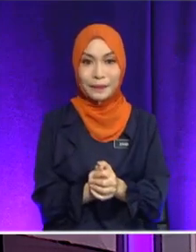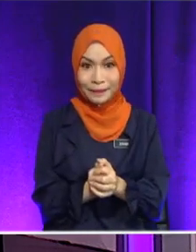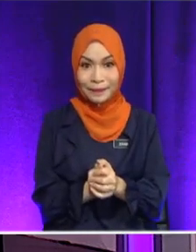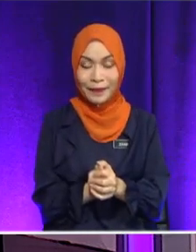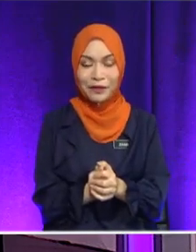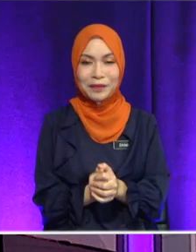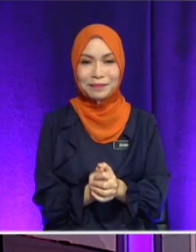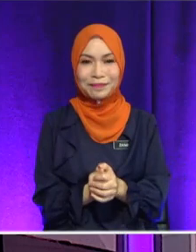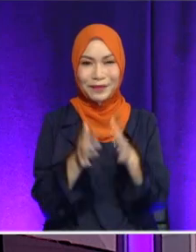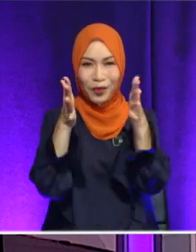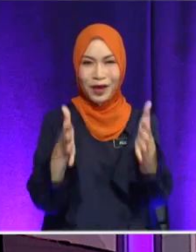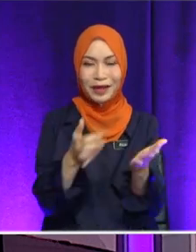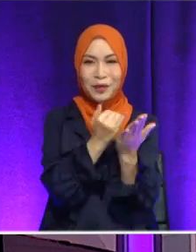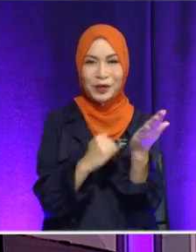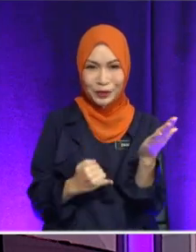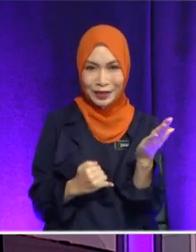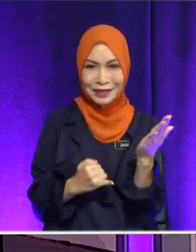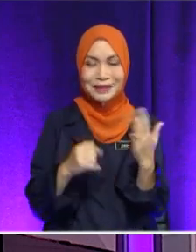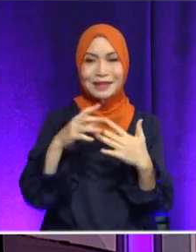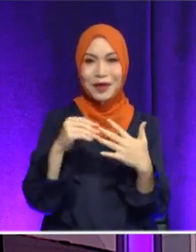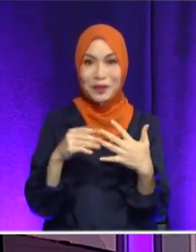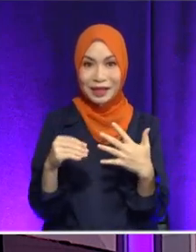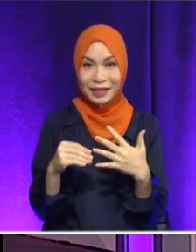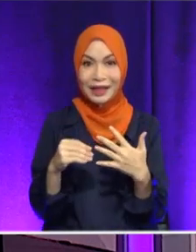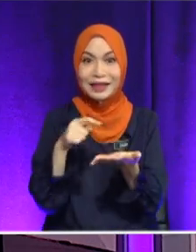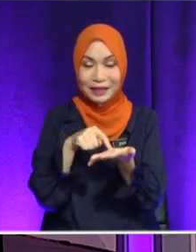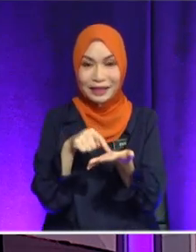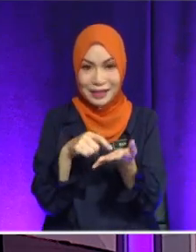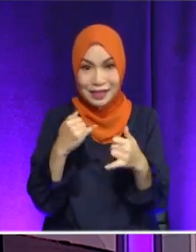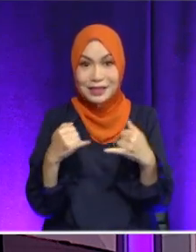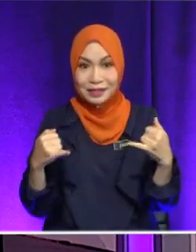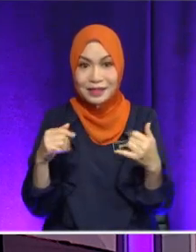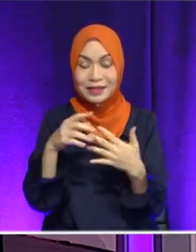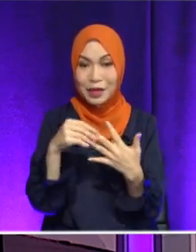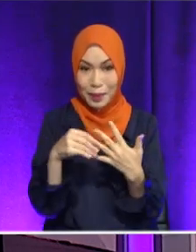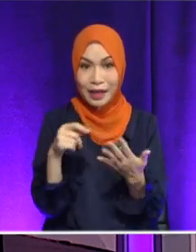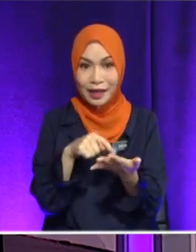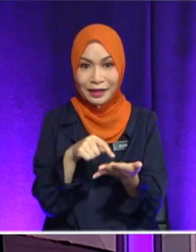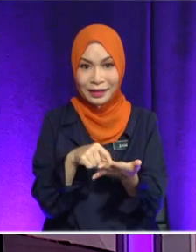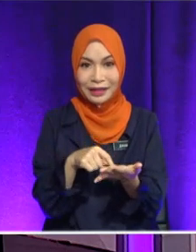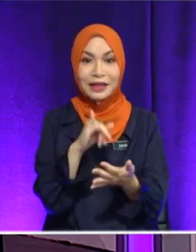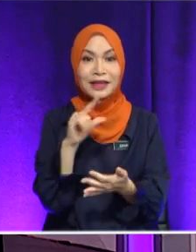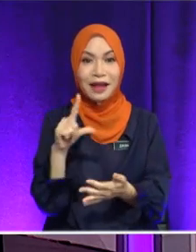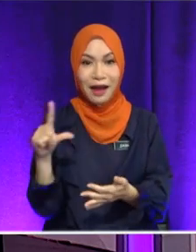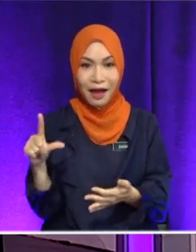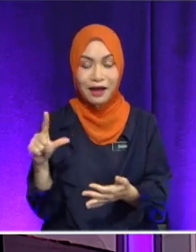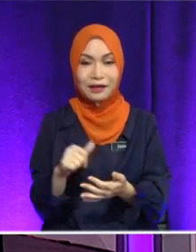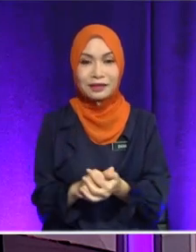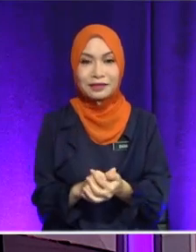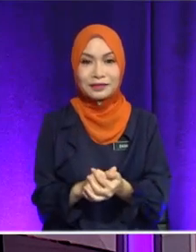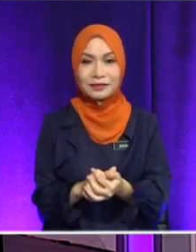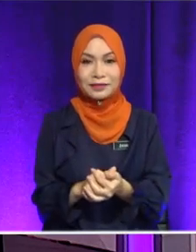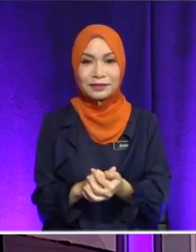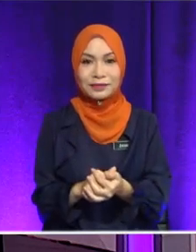5 ini adalah dua orang pelukis yang melopori aliran voicem ini adalah